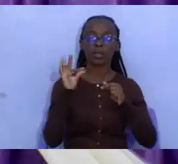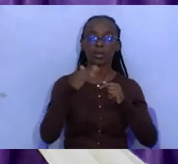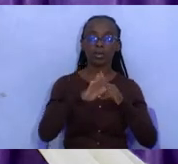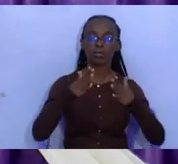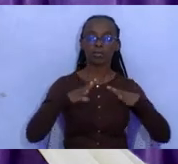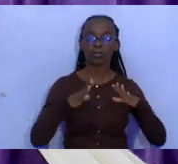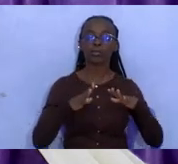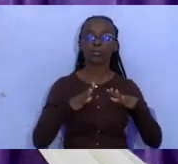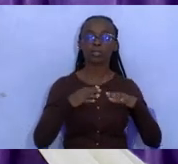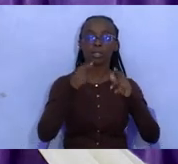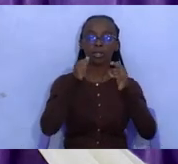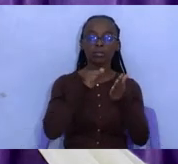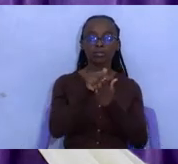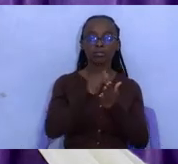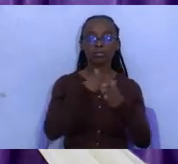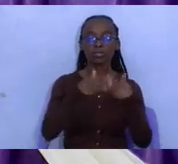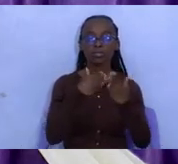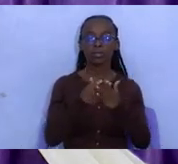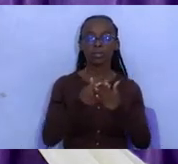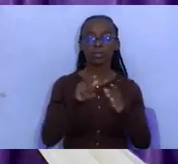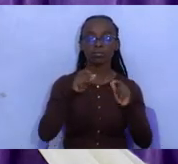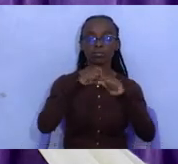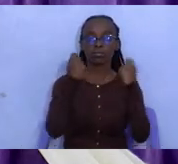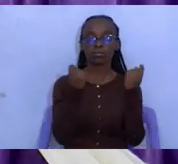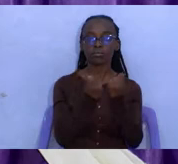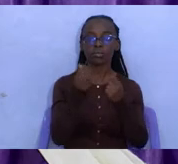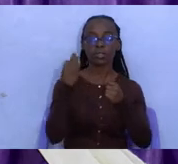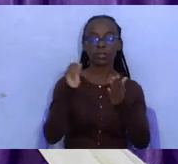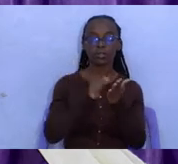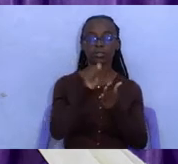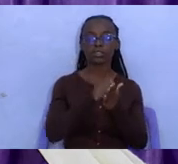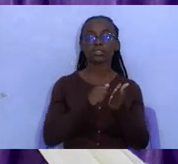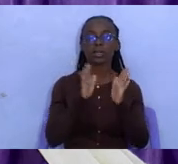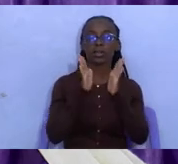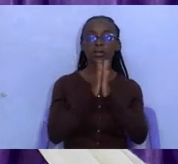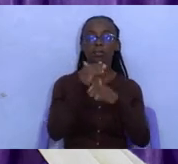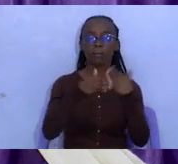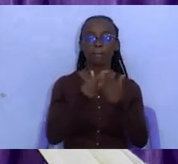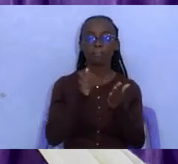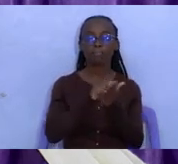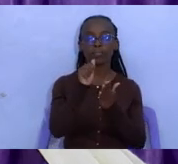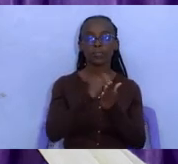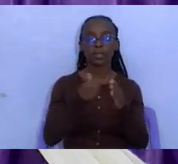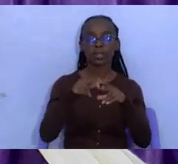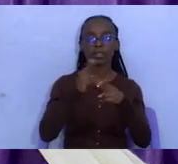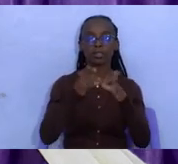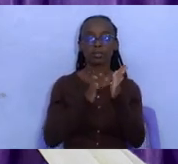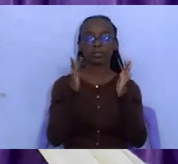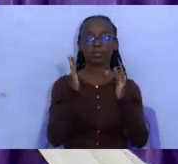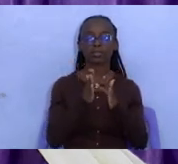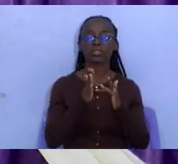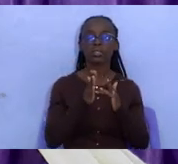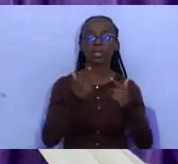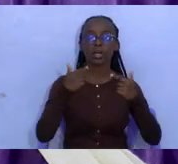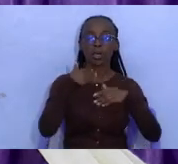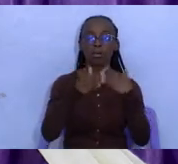utakemea kila aina ya uharibifu. Ninaomba katika jina la Yesu ya kwamba kila uharibifu ukemewe katika jina la Yesu.